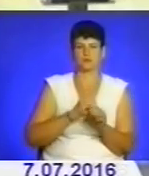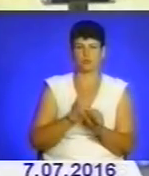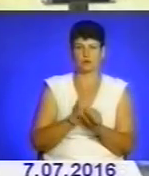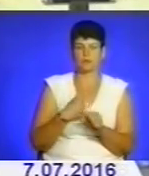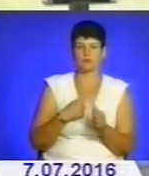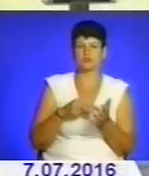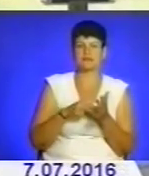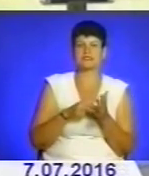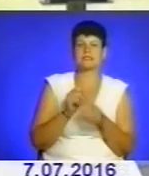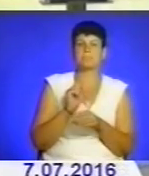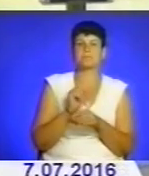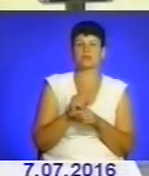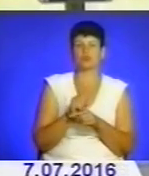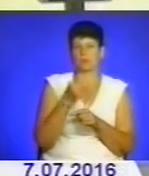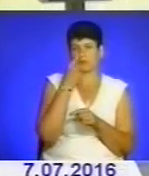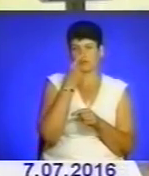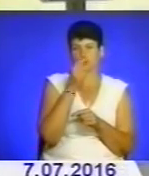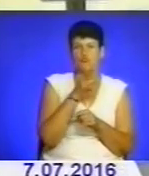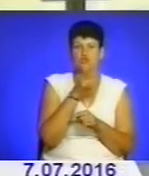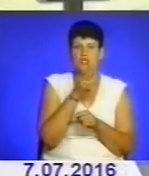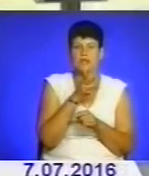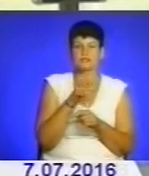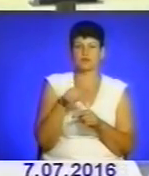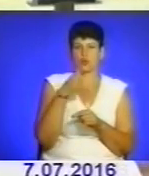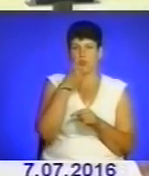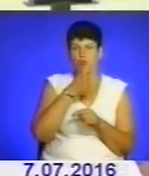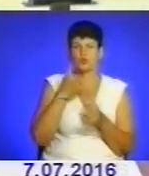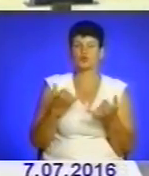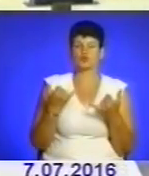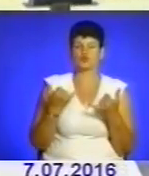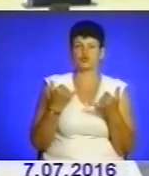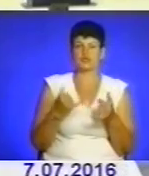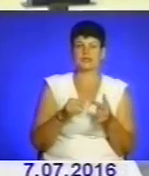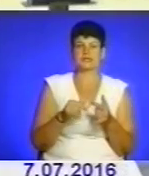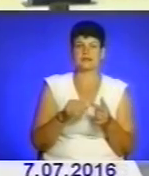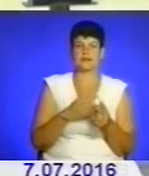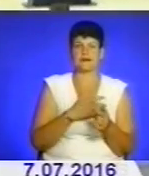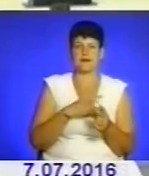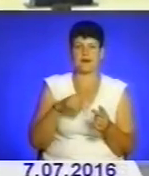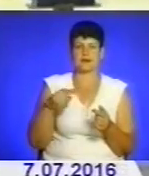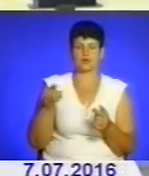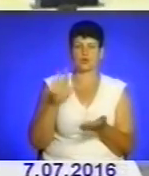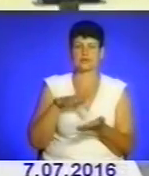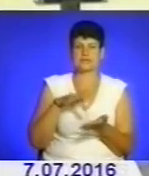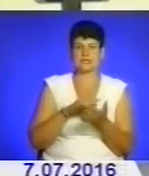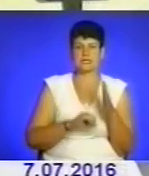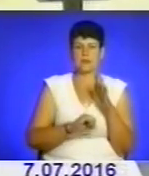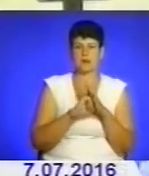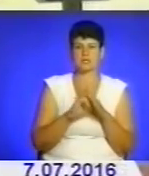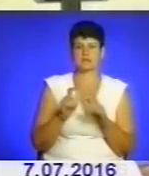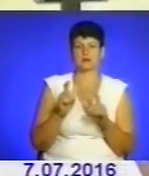поставили собі за мету в найближчому часі відкрити в цьому році сучасний кардіоцентр на базі обласної університетської